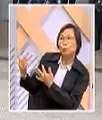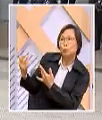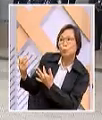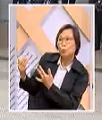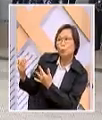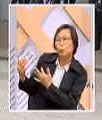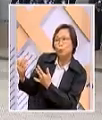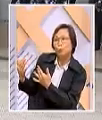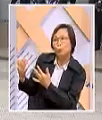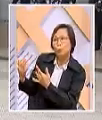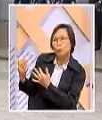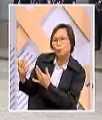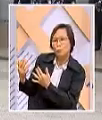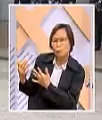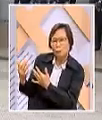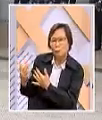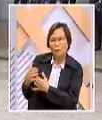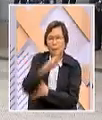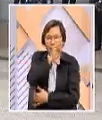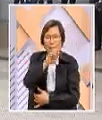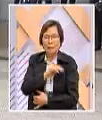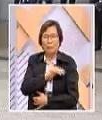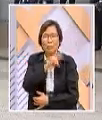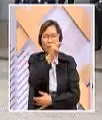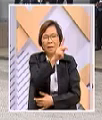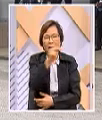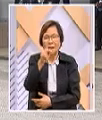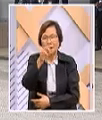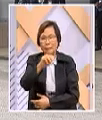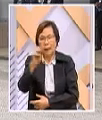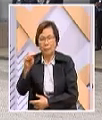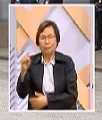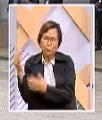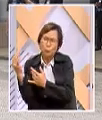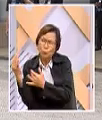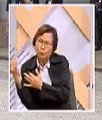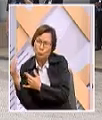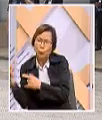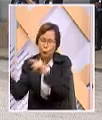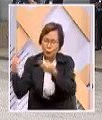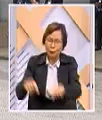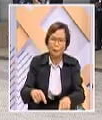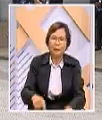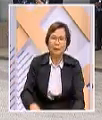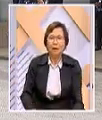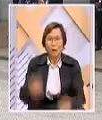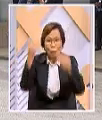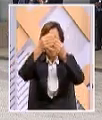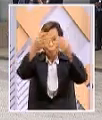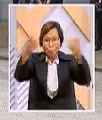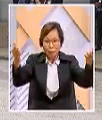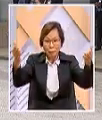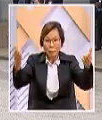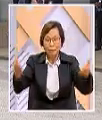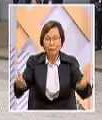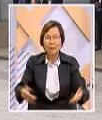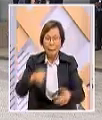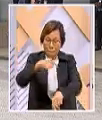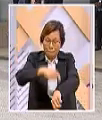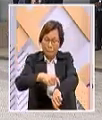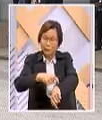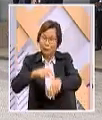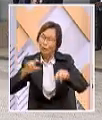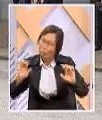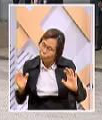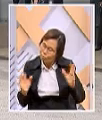yang dinanti-nantikan iaitu Menteri Komunikasi dan Multimedia Malaysia. Untuk maklumat anda, inilah saatnya